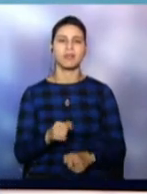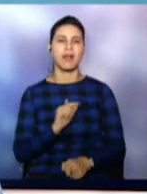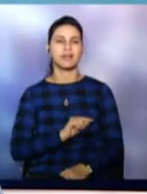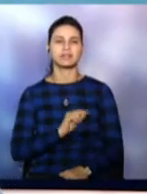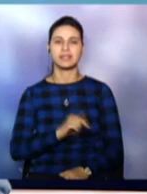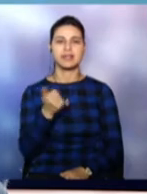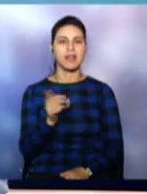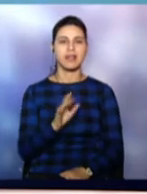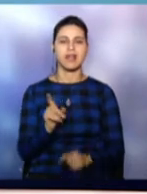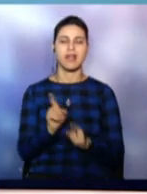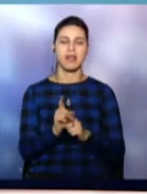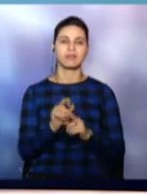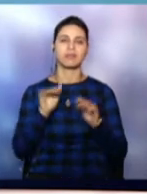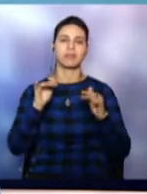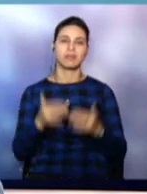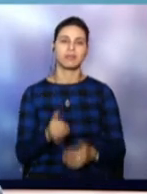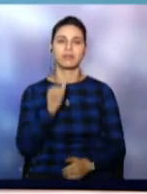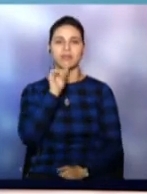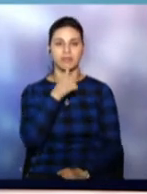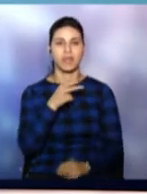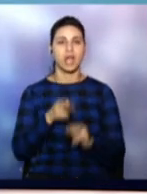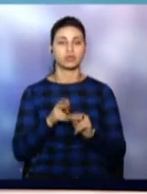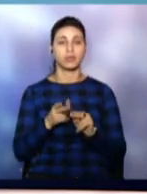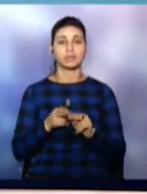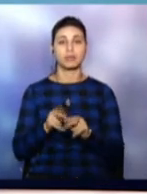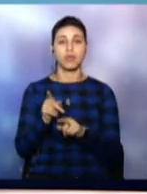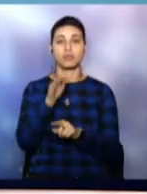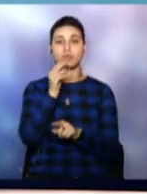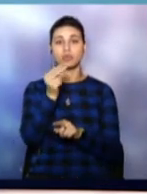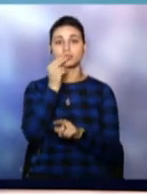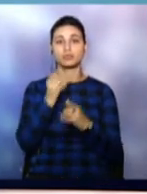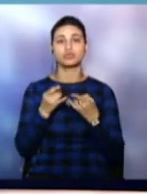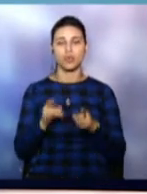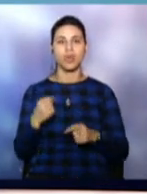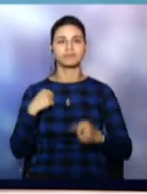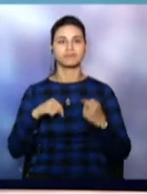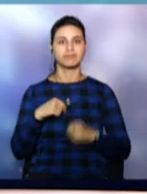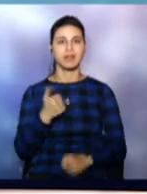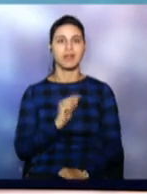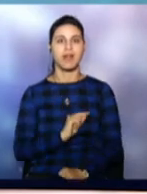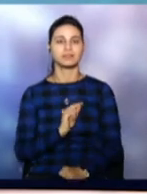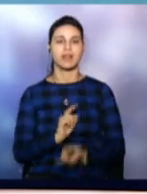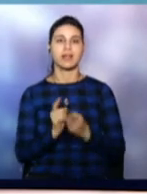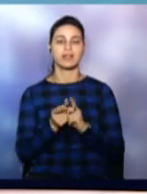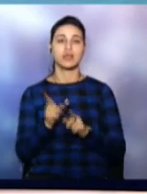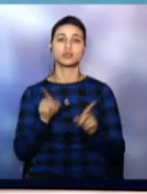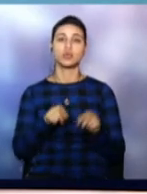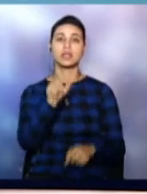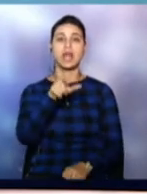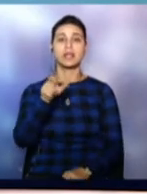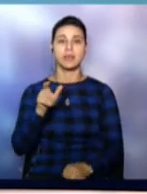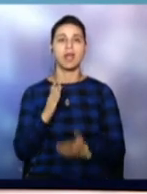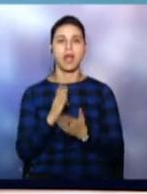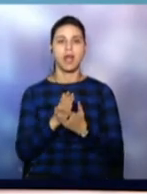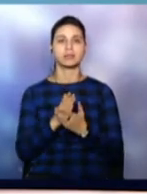გუნებგანწყობა დაქვეითებული აქვს, რაღაც ფიზიკურად შეიძლება აწუხებს, ამ შემთხვევაში შოკოლადი ზოგიერთი ადამიანისთვის